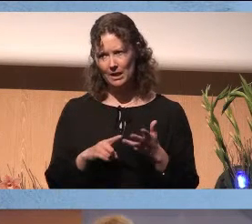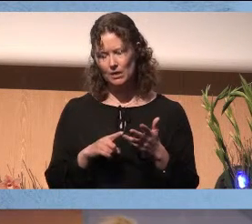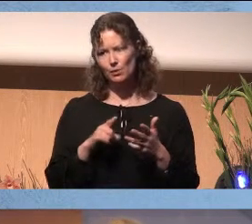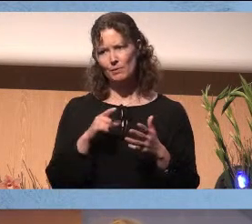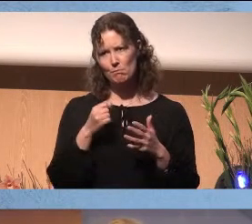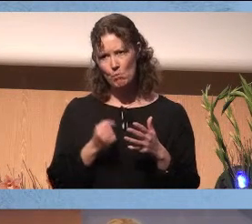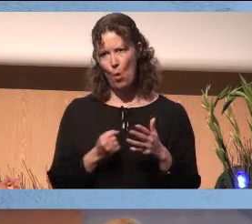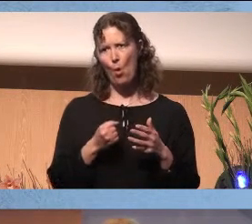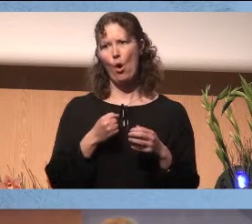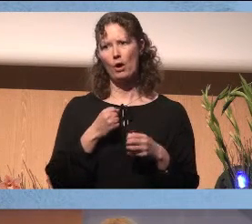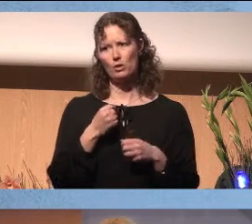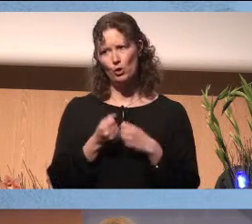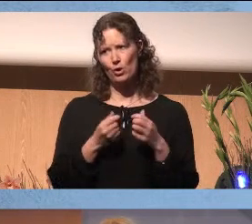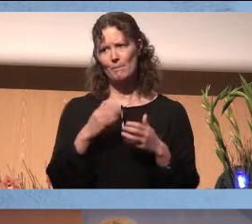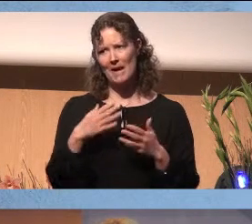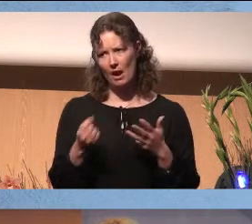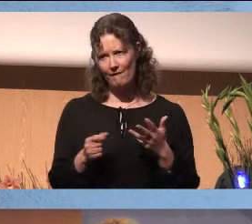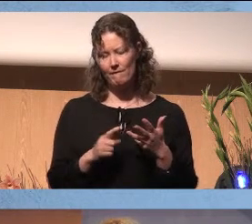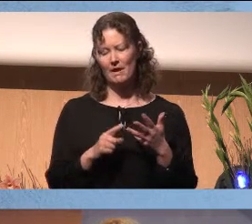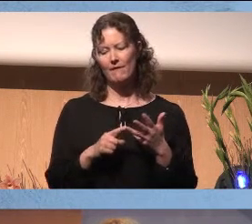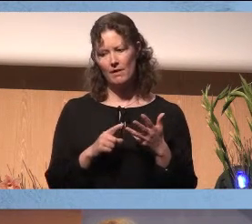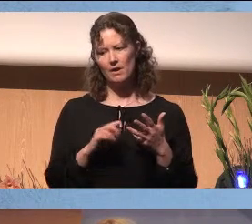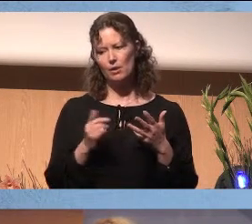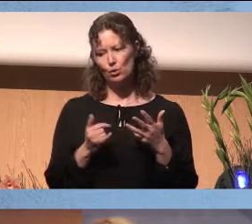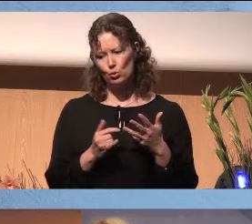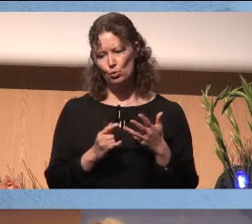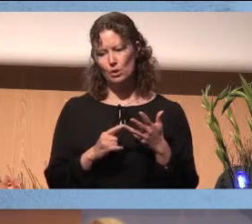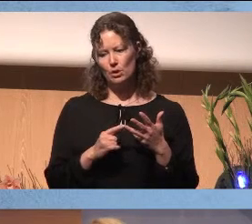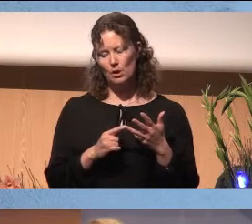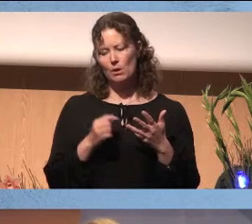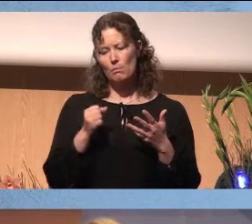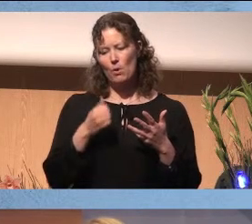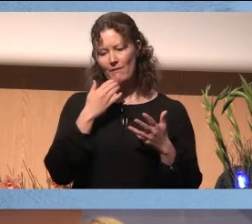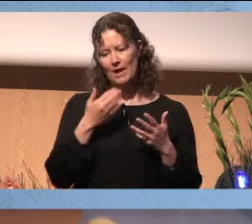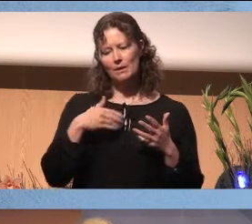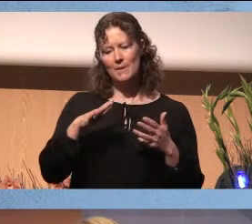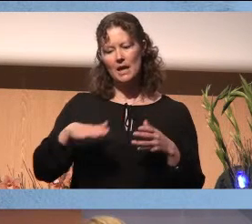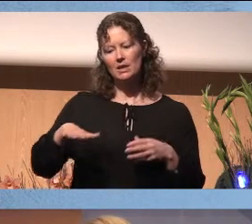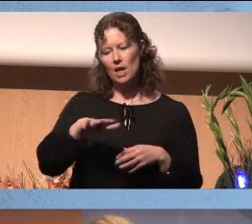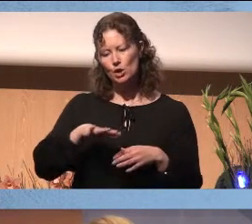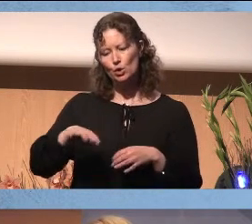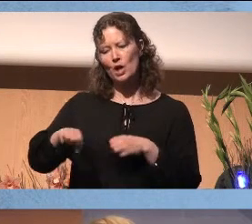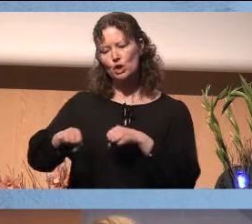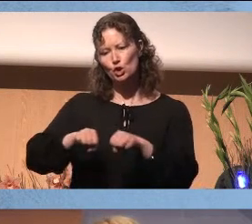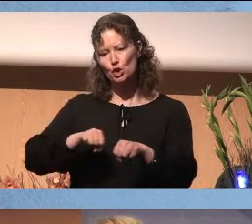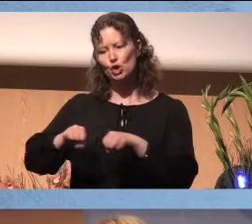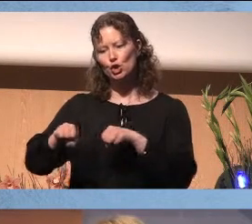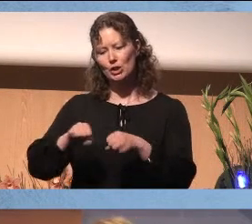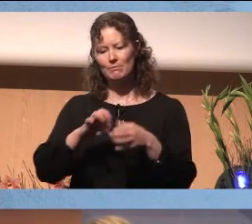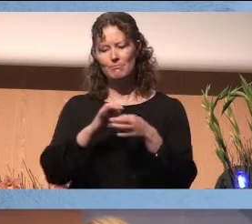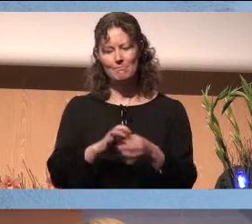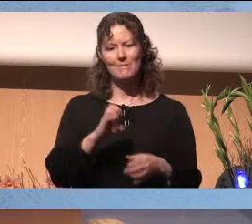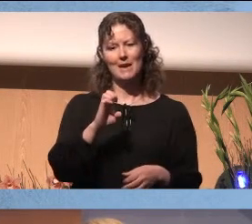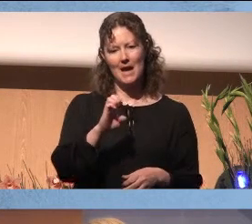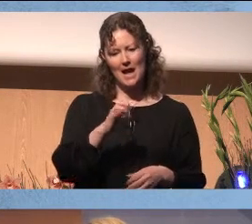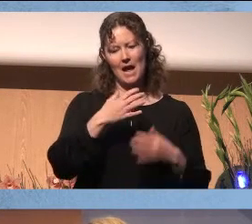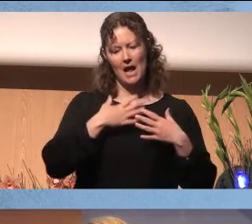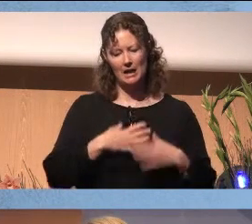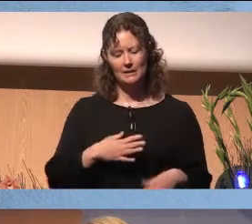mer av. Og det at det må være mer nasjonal styring på e-helsefeltet.